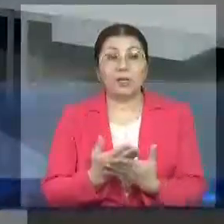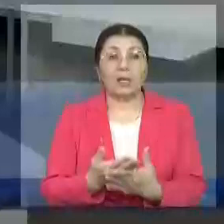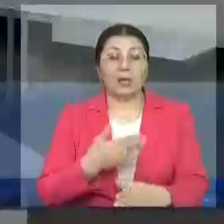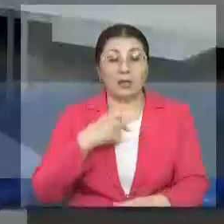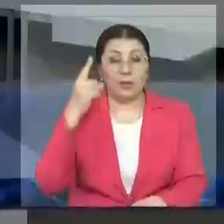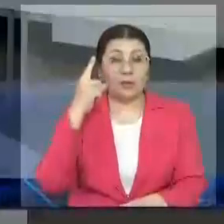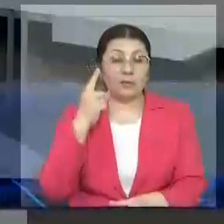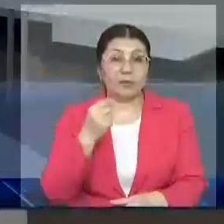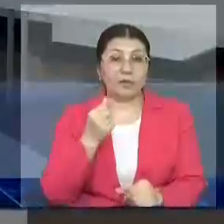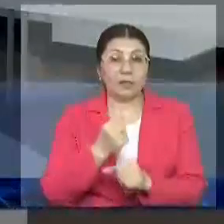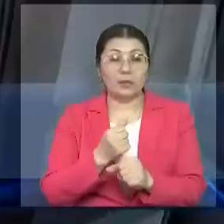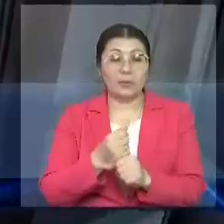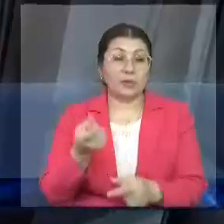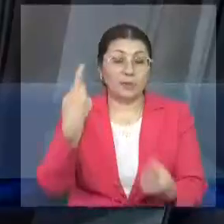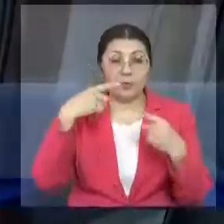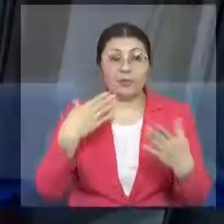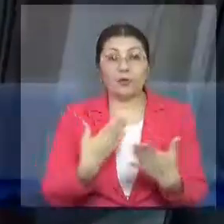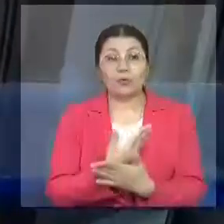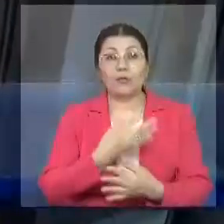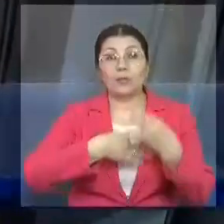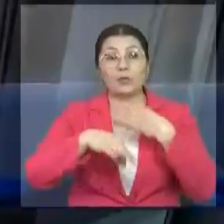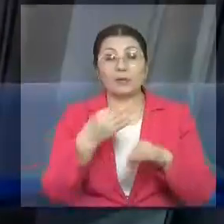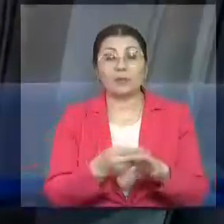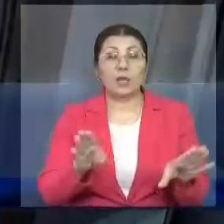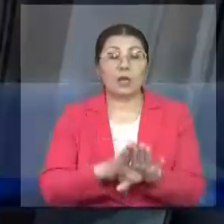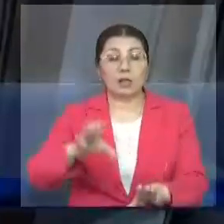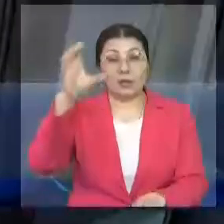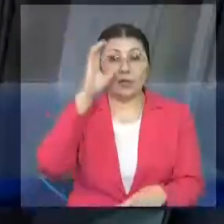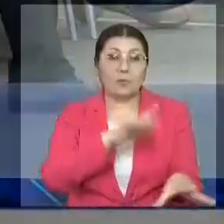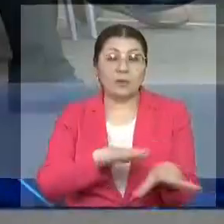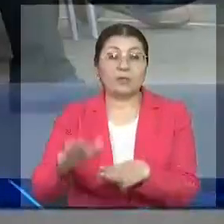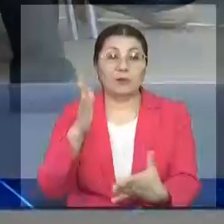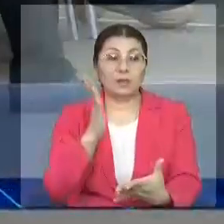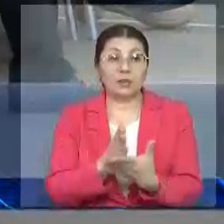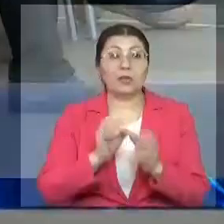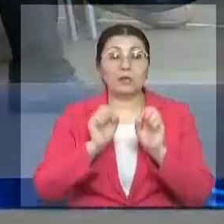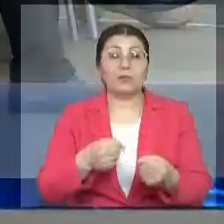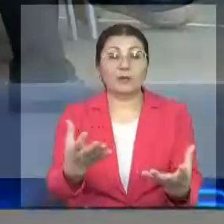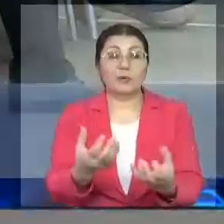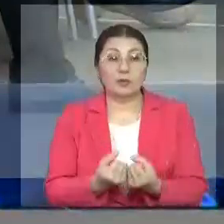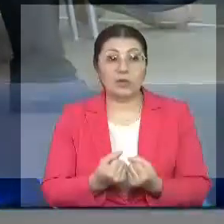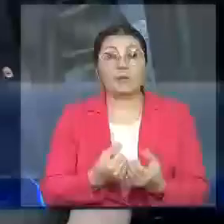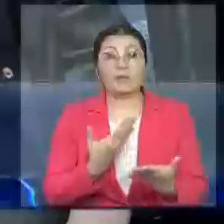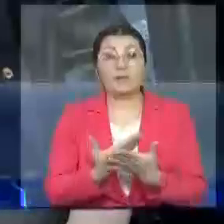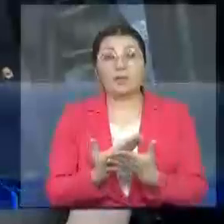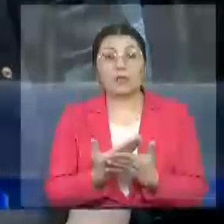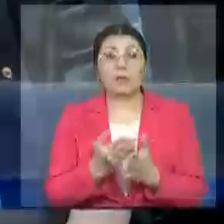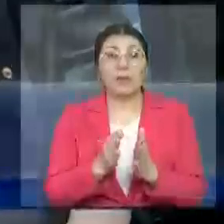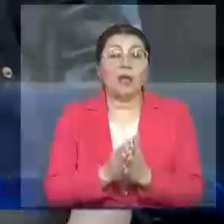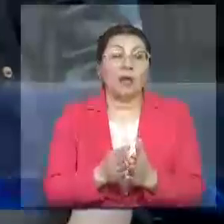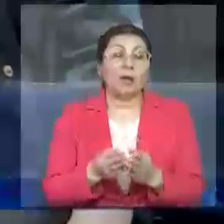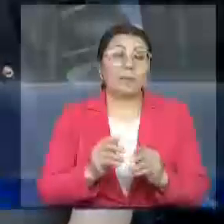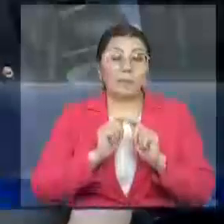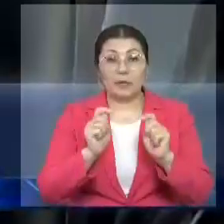и сделать систематический обзор. К слову, участники подобных научных мероприятий имеют возможность получить поощрение не только дипломами и